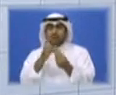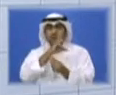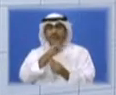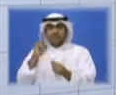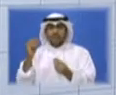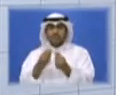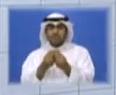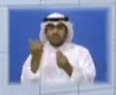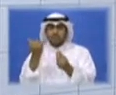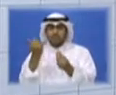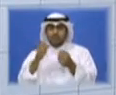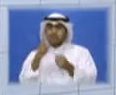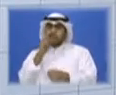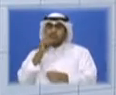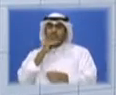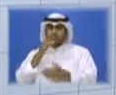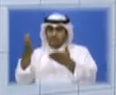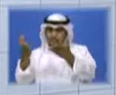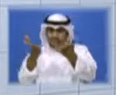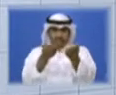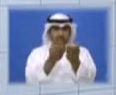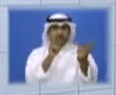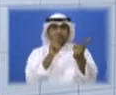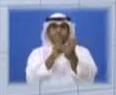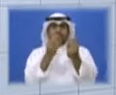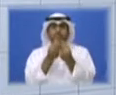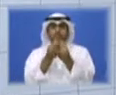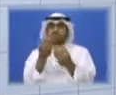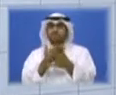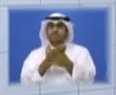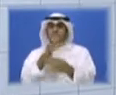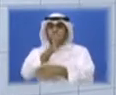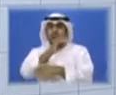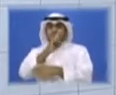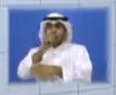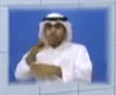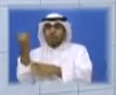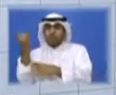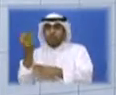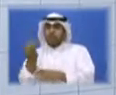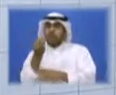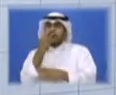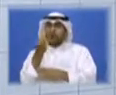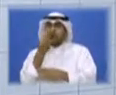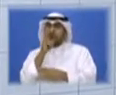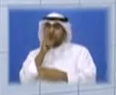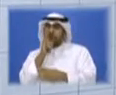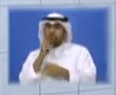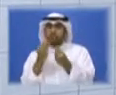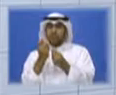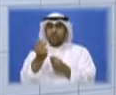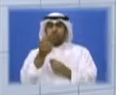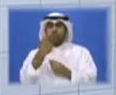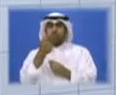عندنا كوزارة الصحة تركز عليه، لأنه حتخفف من الأمراض وتعالج ووقاية الأمراض، وخاصة تقلل من معوقات الأطفال يصير عندهم